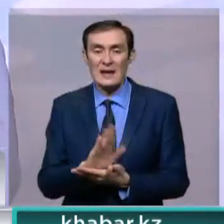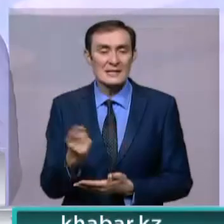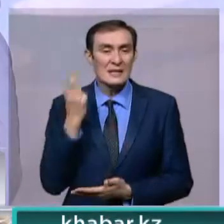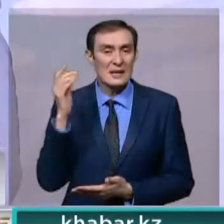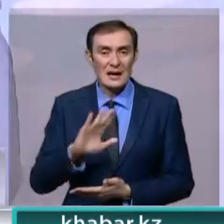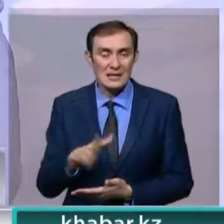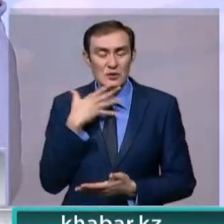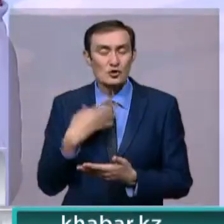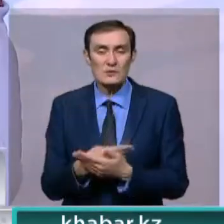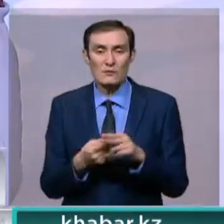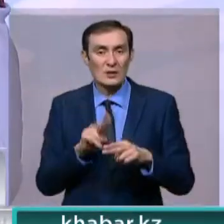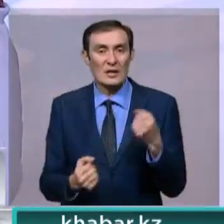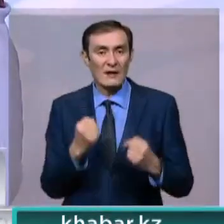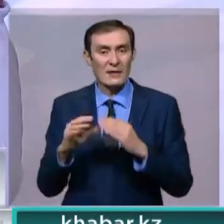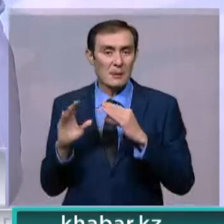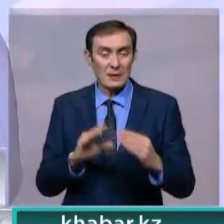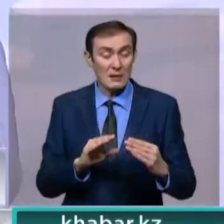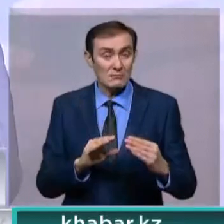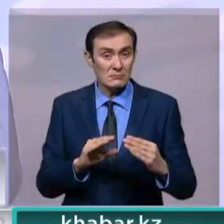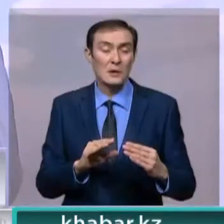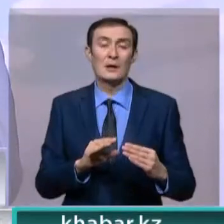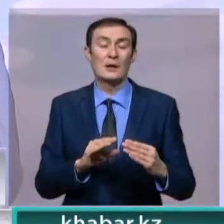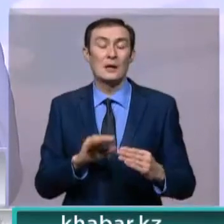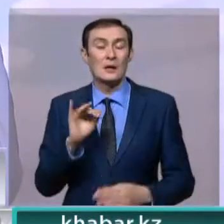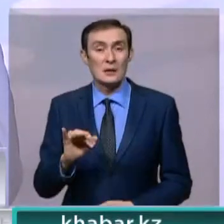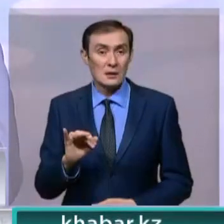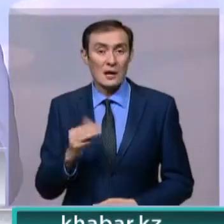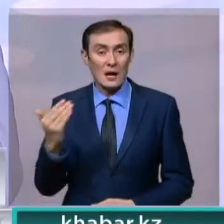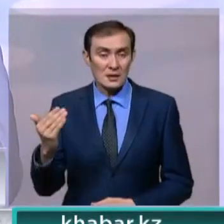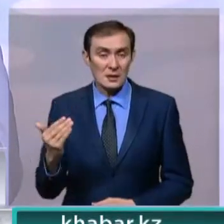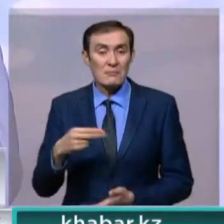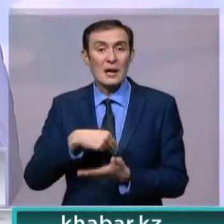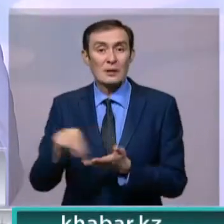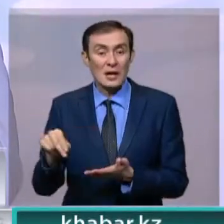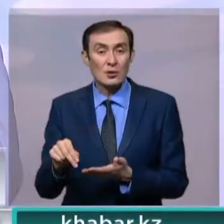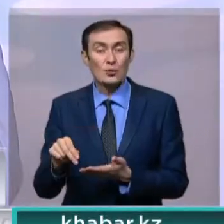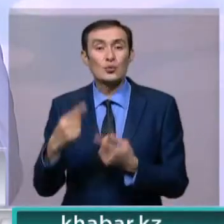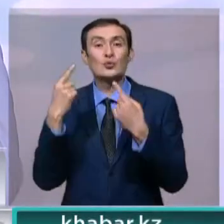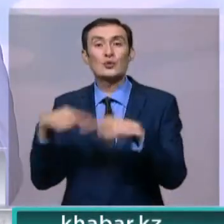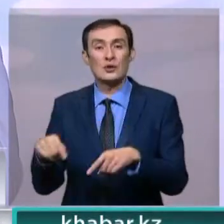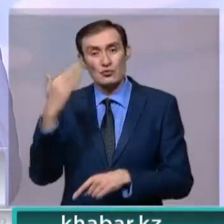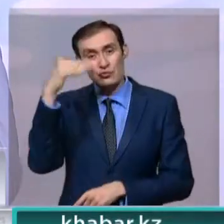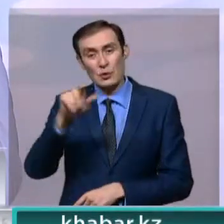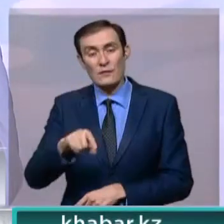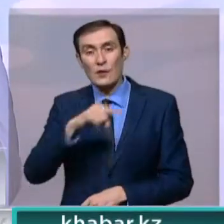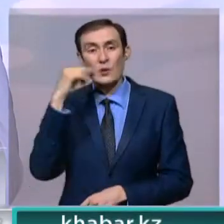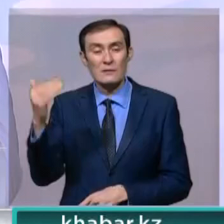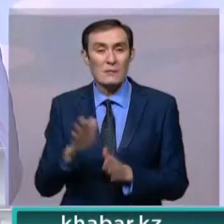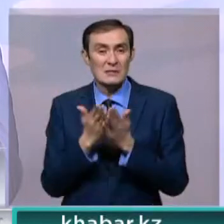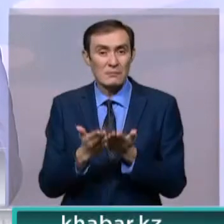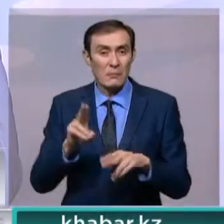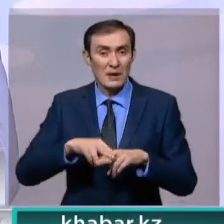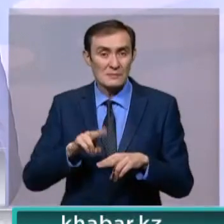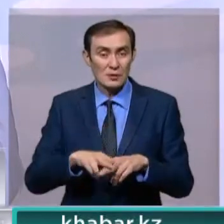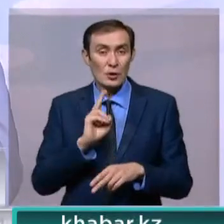ни собственниками данных транспортных средств. И, как обычно, они приобретают у третьих лиц. В техпаспортах россияне – это один из